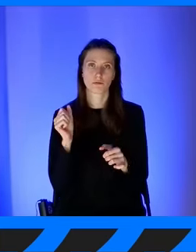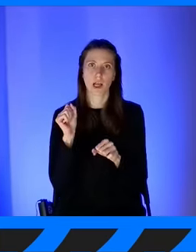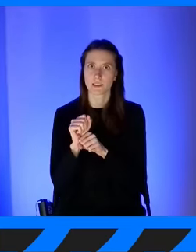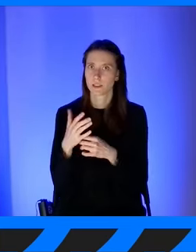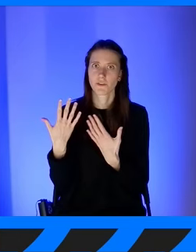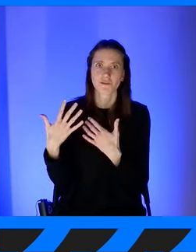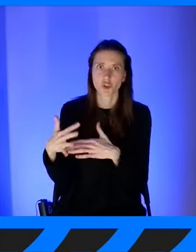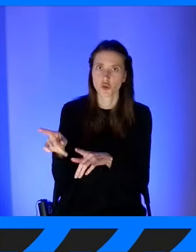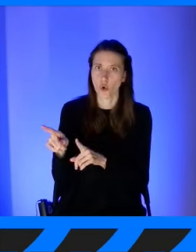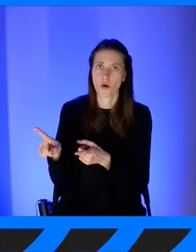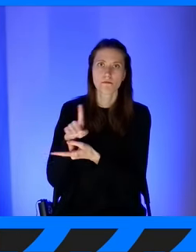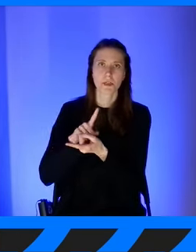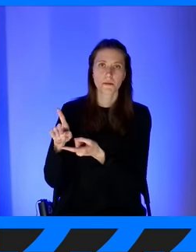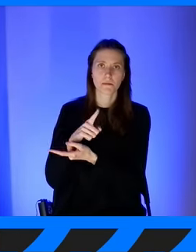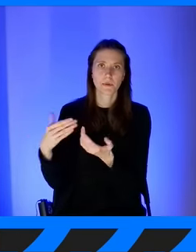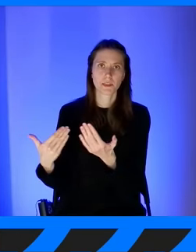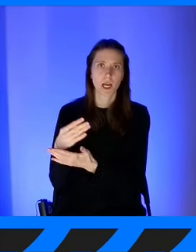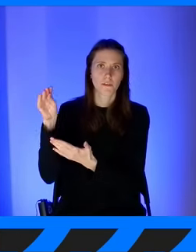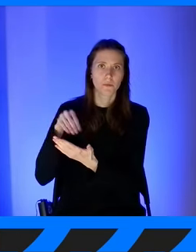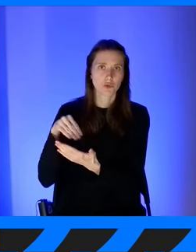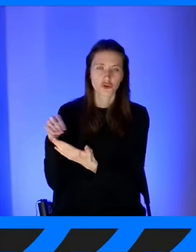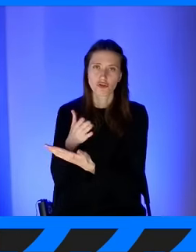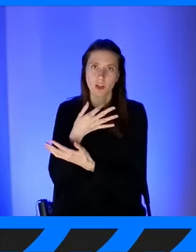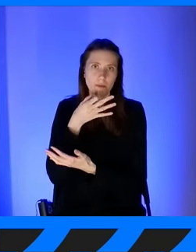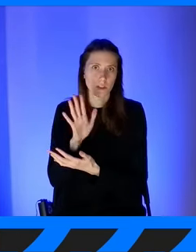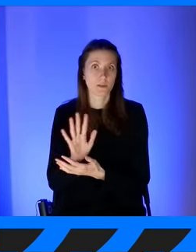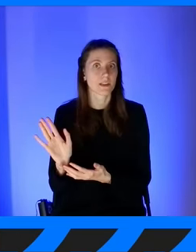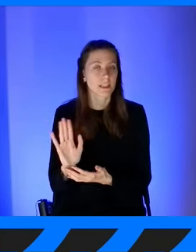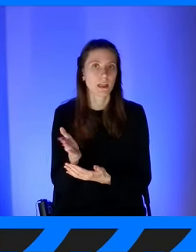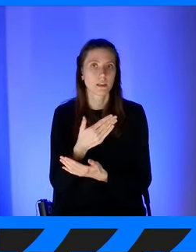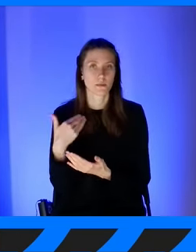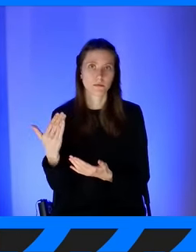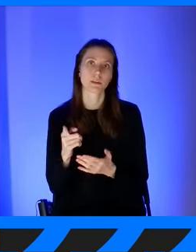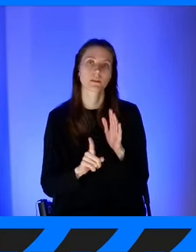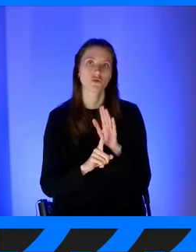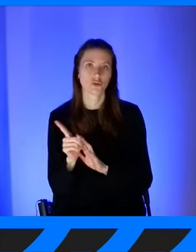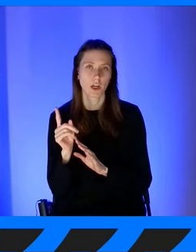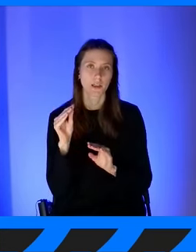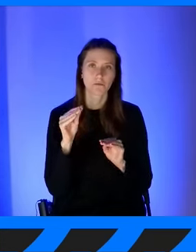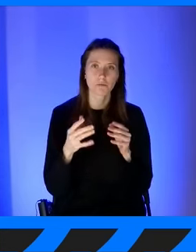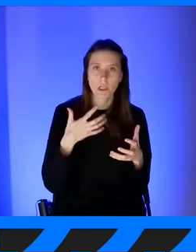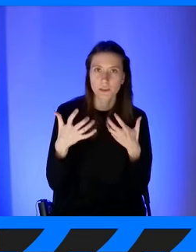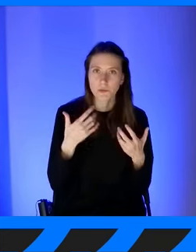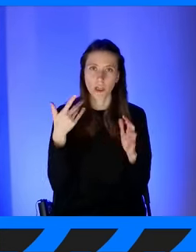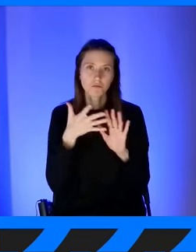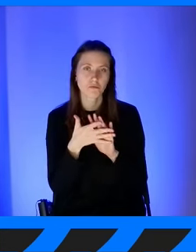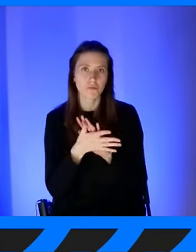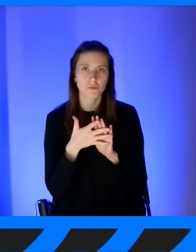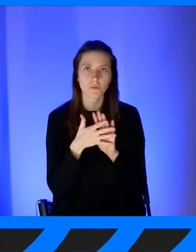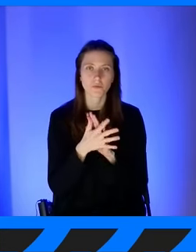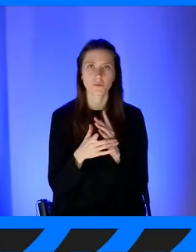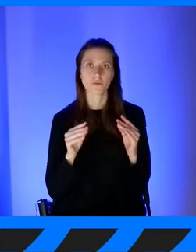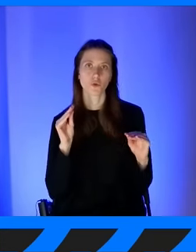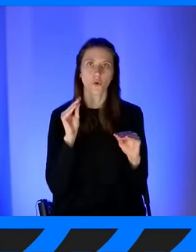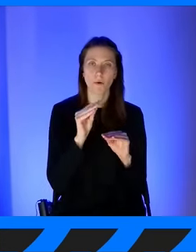Переписывай потому что нам не нравится да здесь закладываем в пнг какой-то и начинаем доработки там